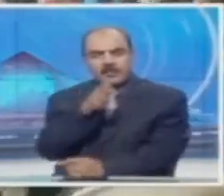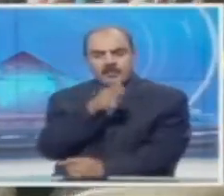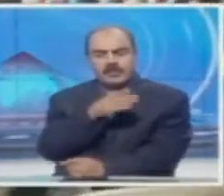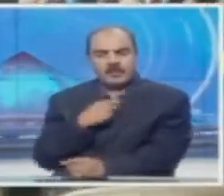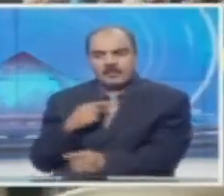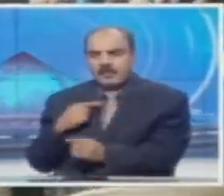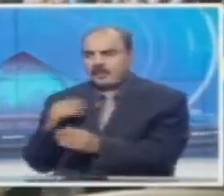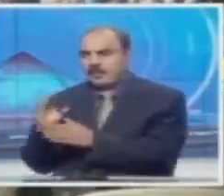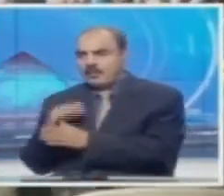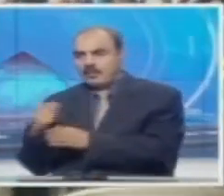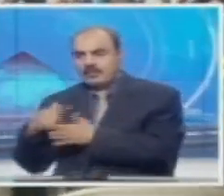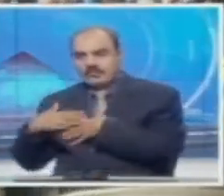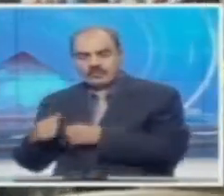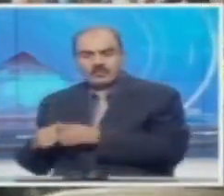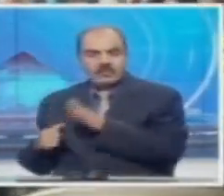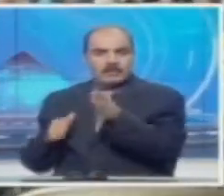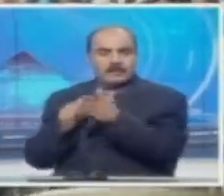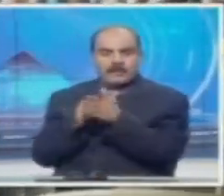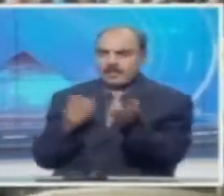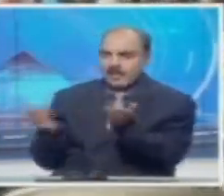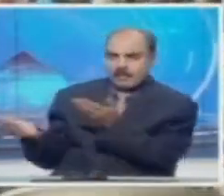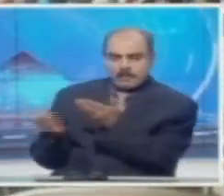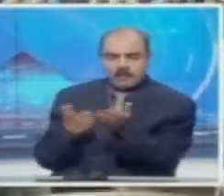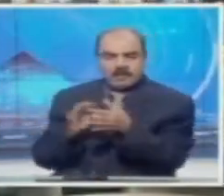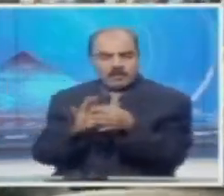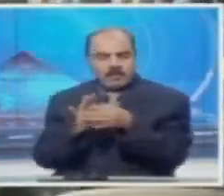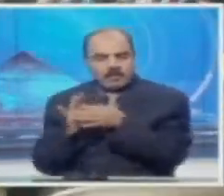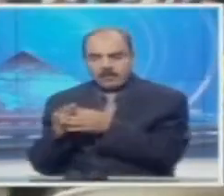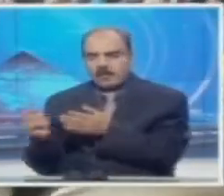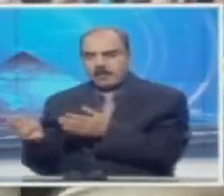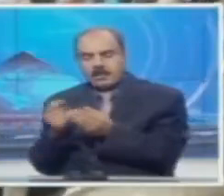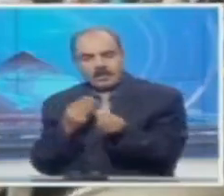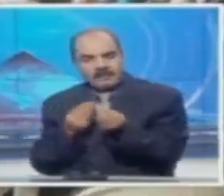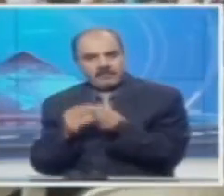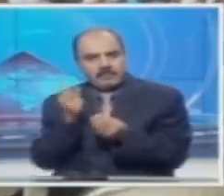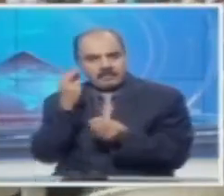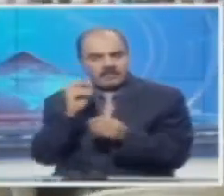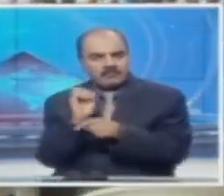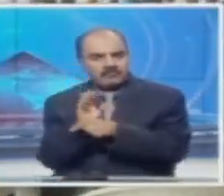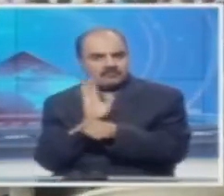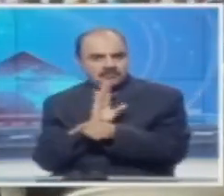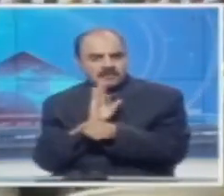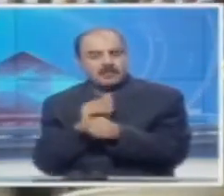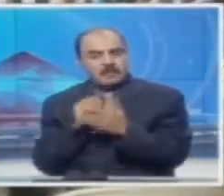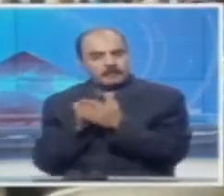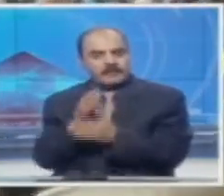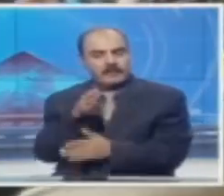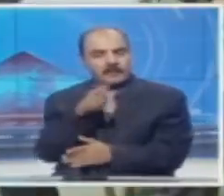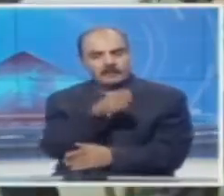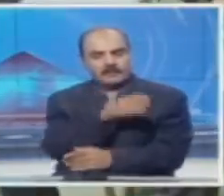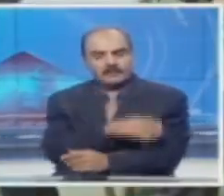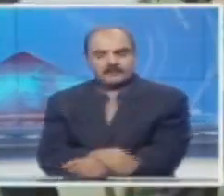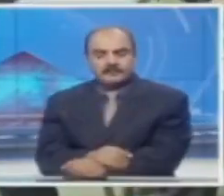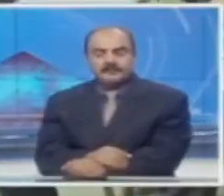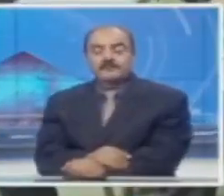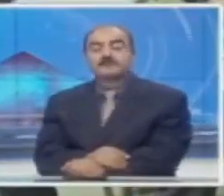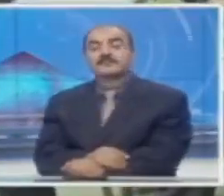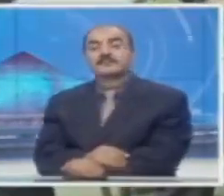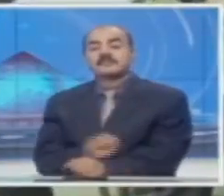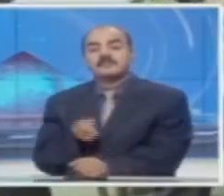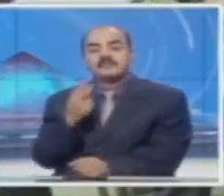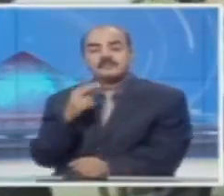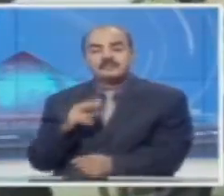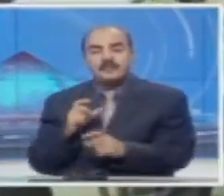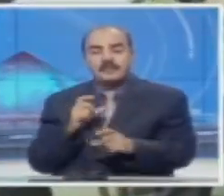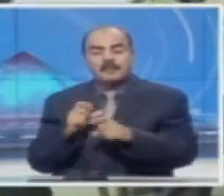الوصل بين وزارة الصحة، فاي رسائل اي تثقيف صحة اي حاجة انا اللي بوصلها للبيت. ومن خلال مبادرة